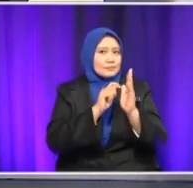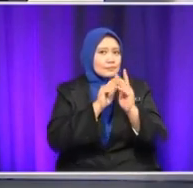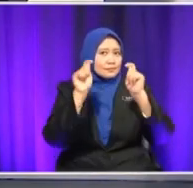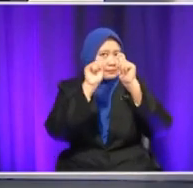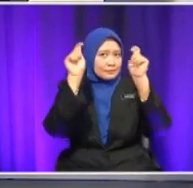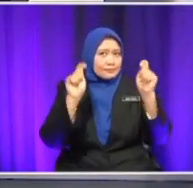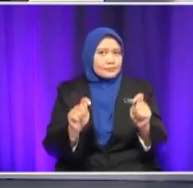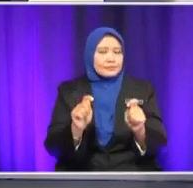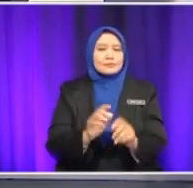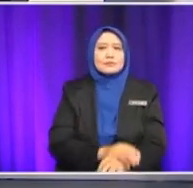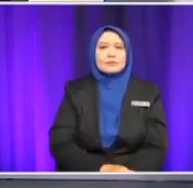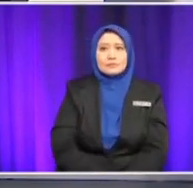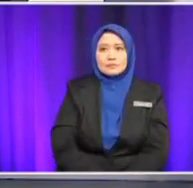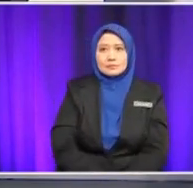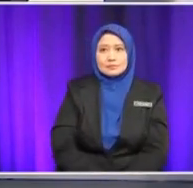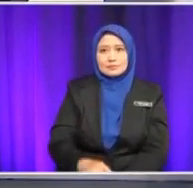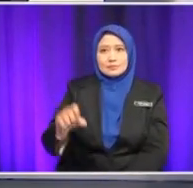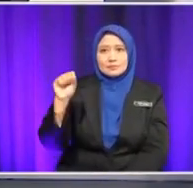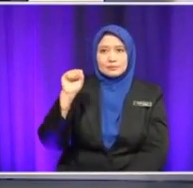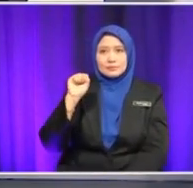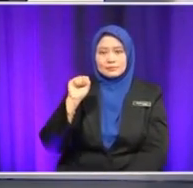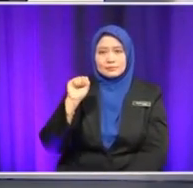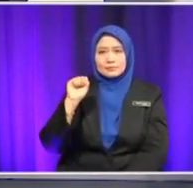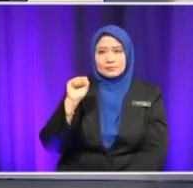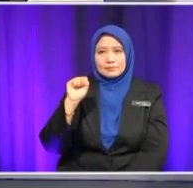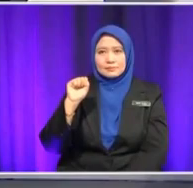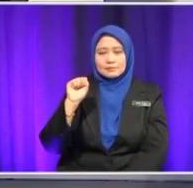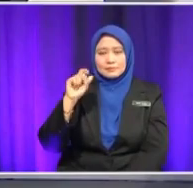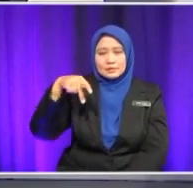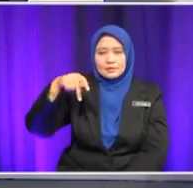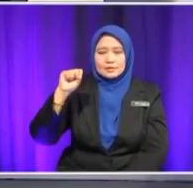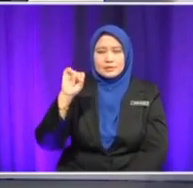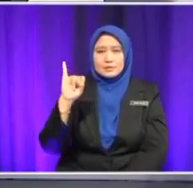itu tanya-tanya itu lirik dan lagu yang diciptakan oleh murid cibuka tadi